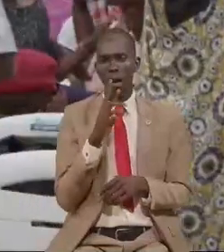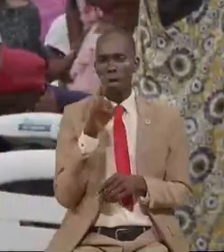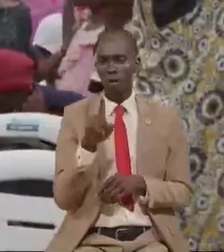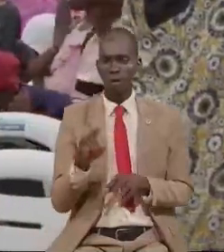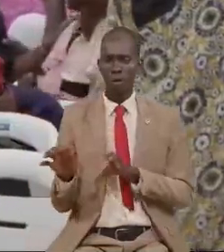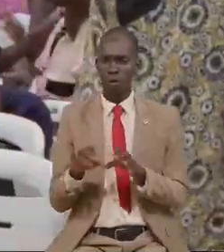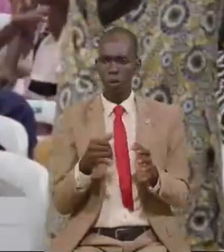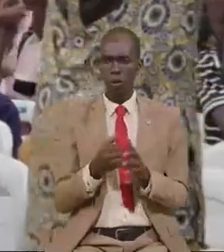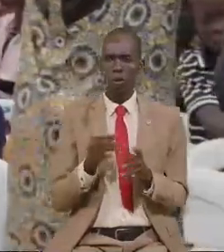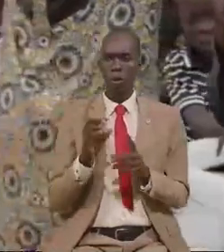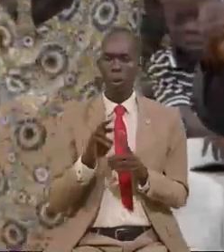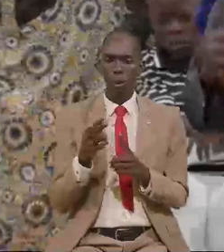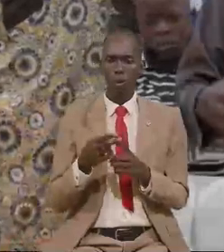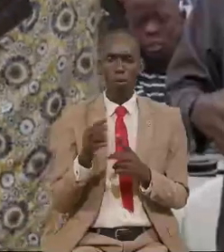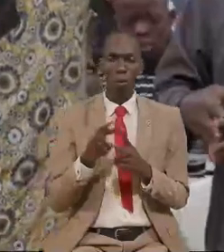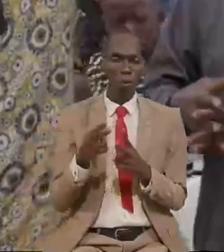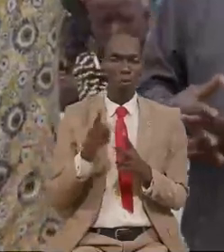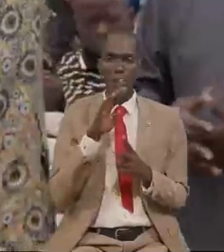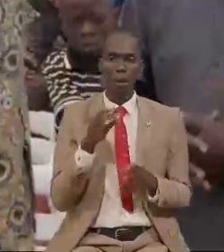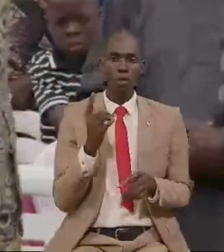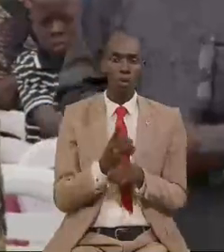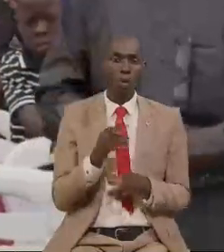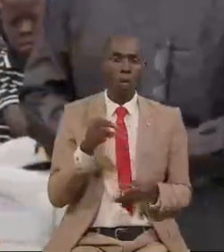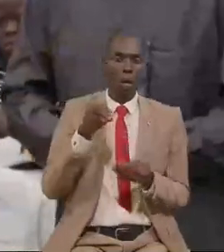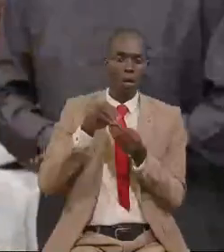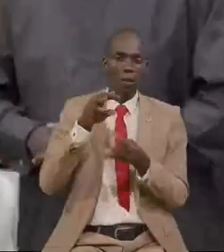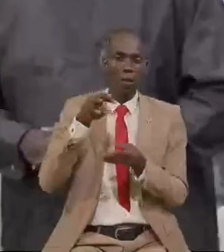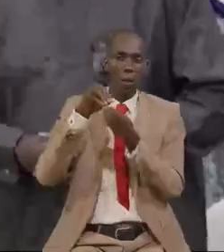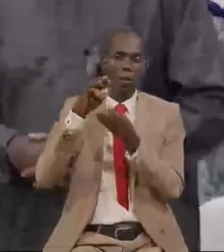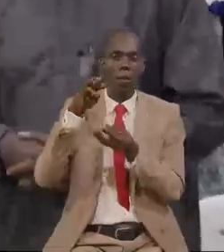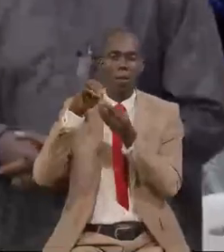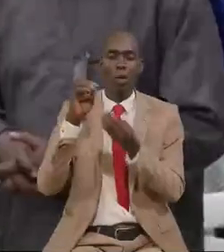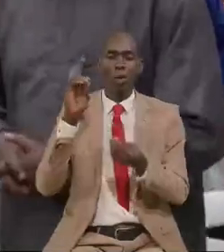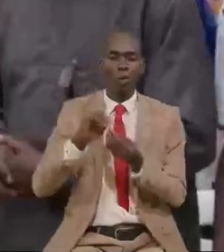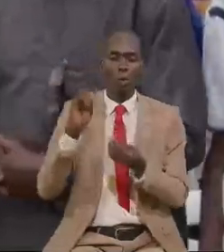de compiler tes condamnations? Pas de restitution.